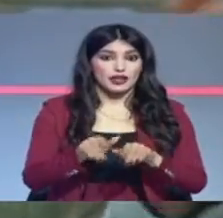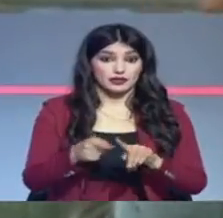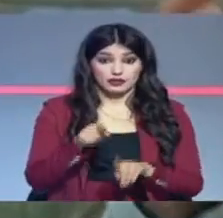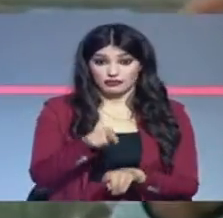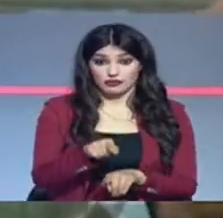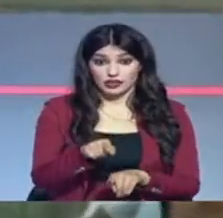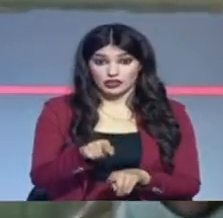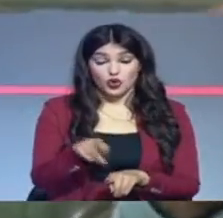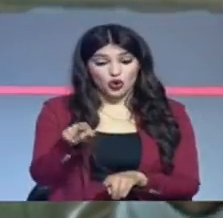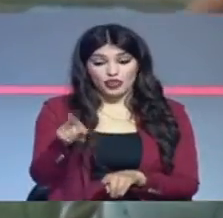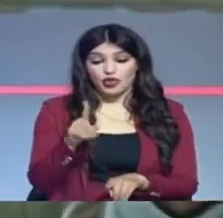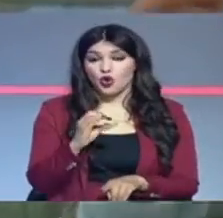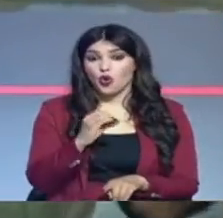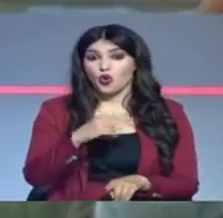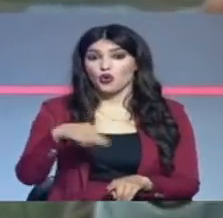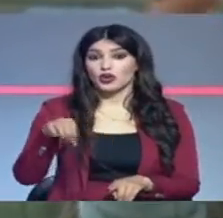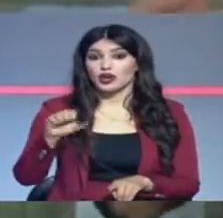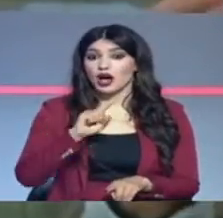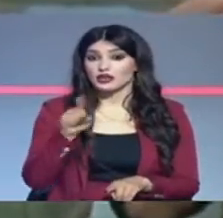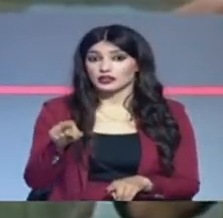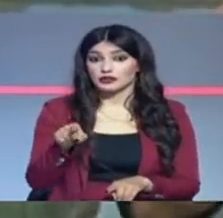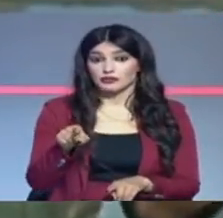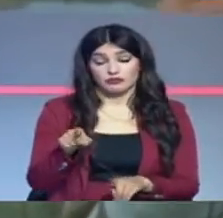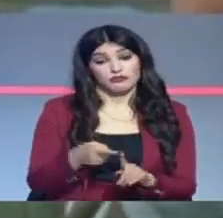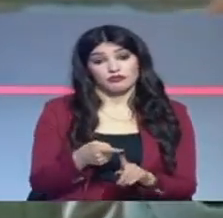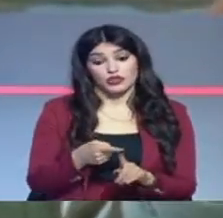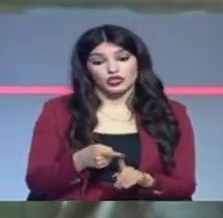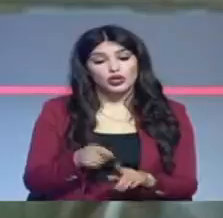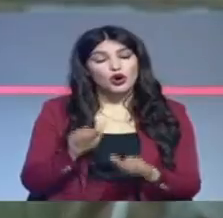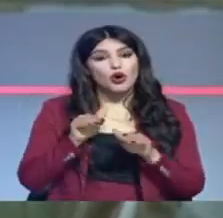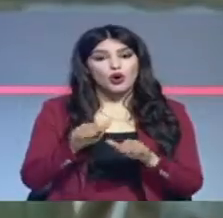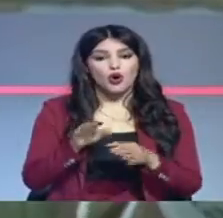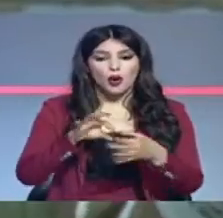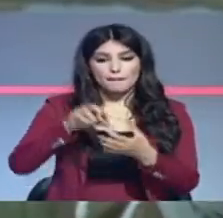علميه المستعمله العباره